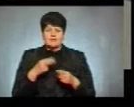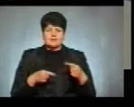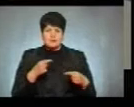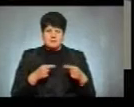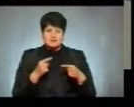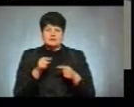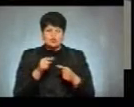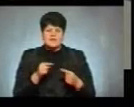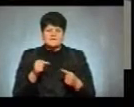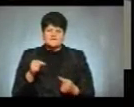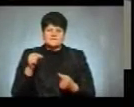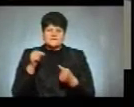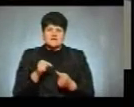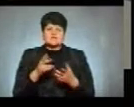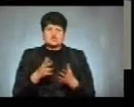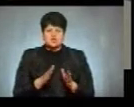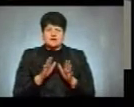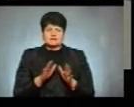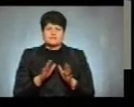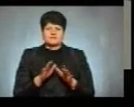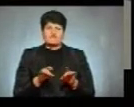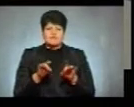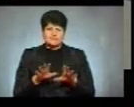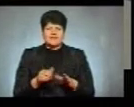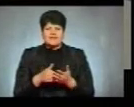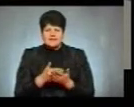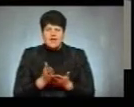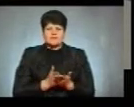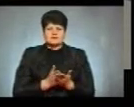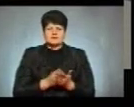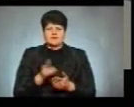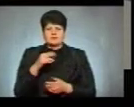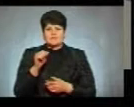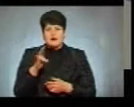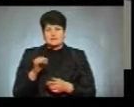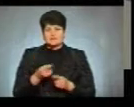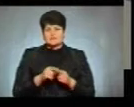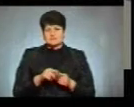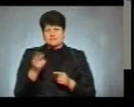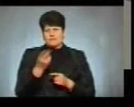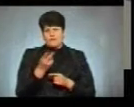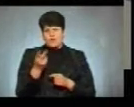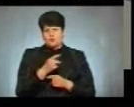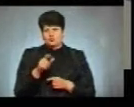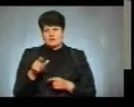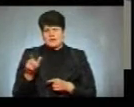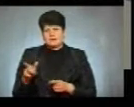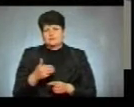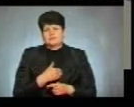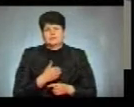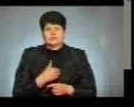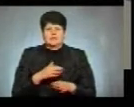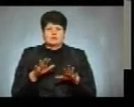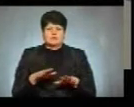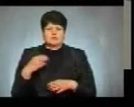вони визначать, скажімо, якісні, професійні дані цих людей двох, які претендують на, скажімо,